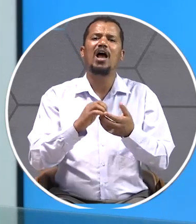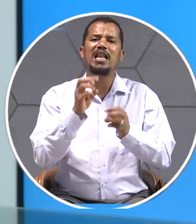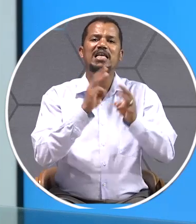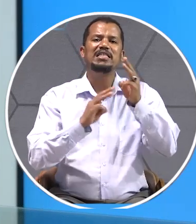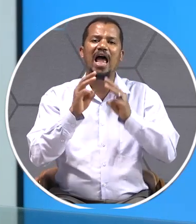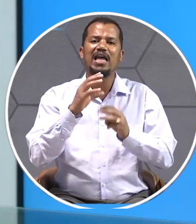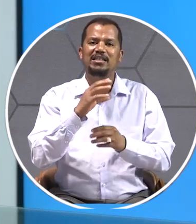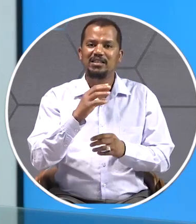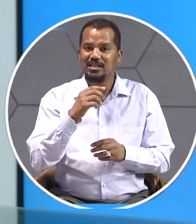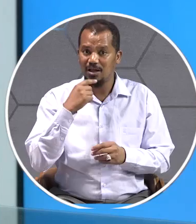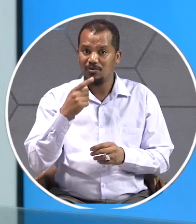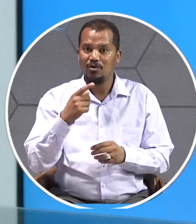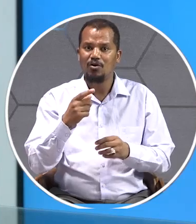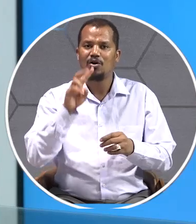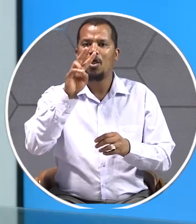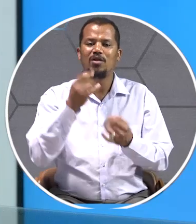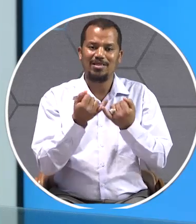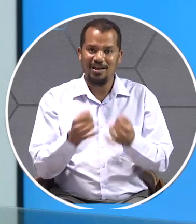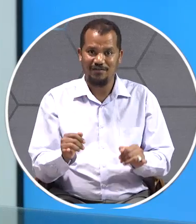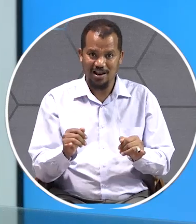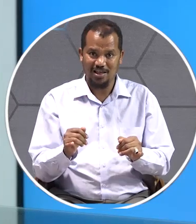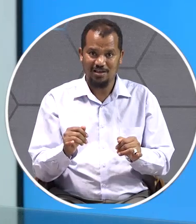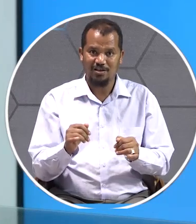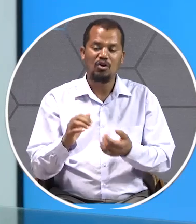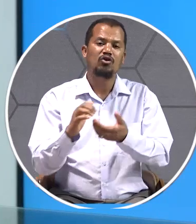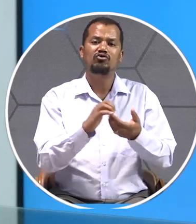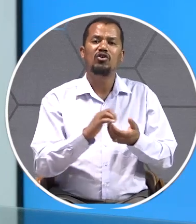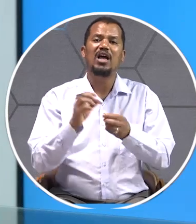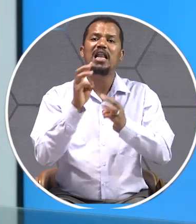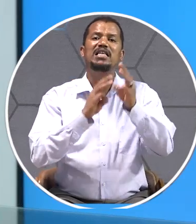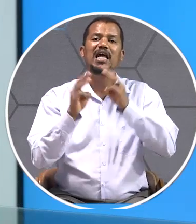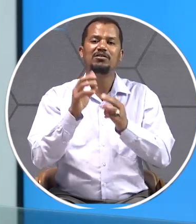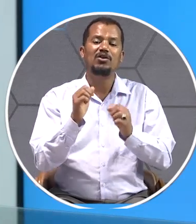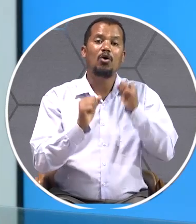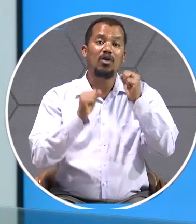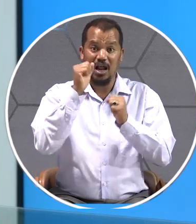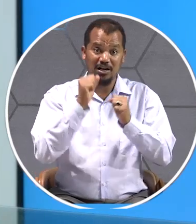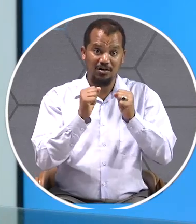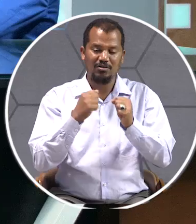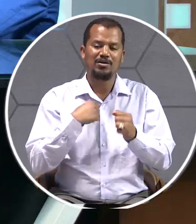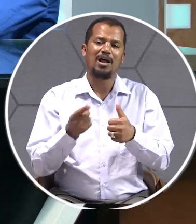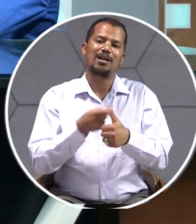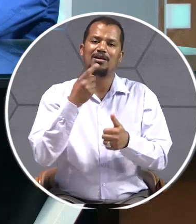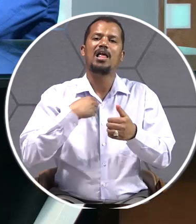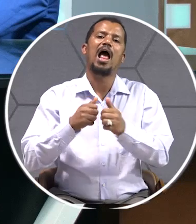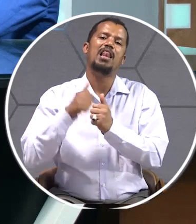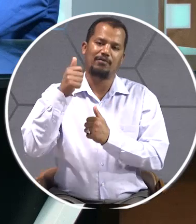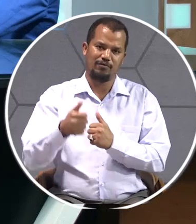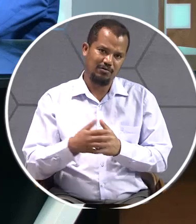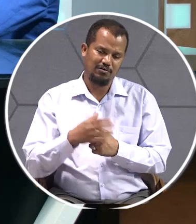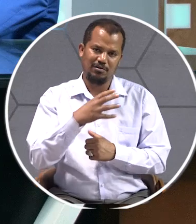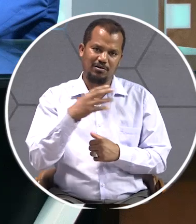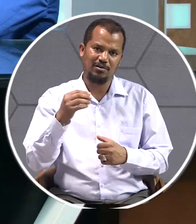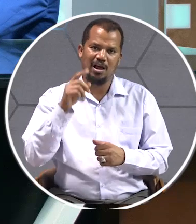لا لا لولا تكفلا السوشيال ساينس وست كتولد درنو عندنا يوتو شالف كن النا